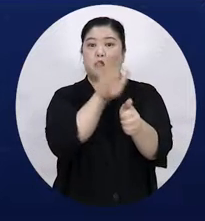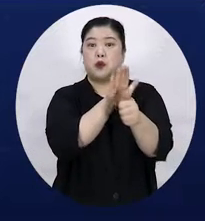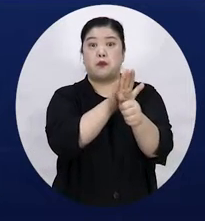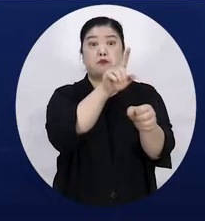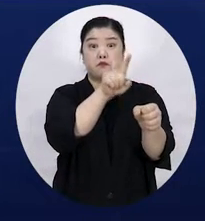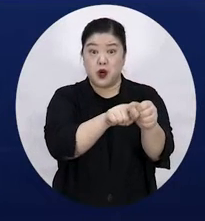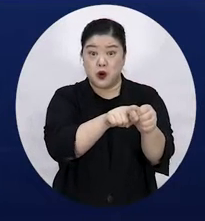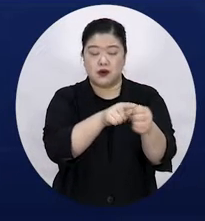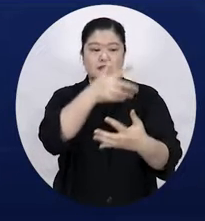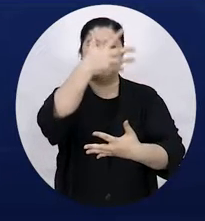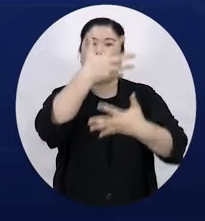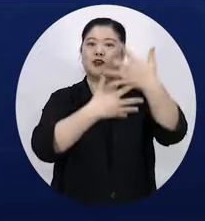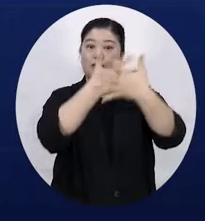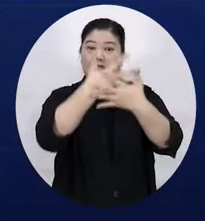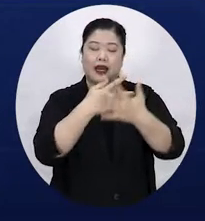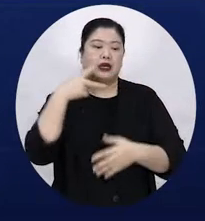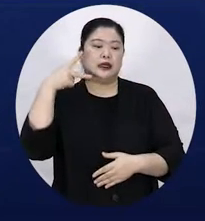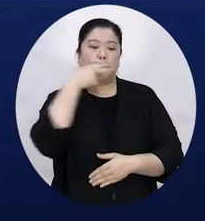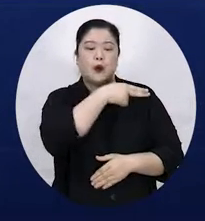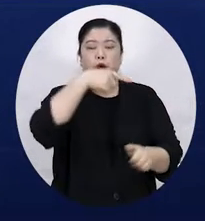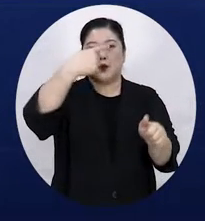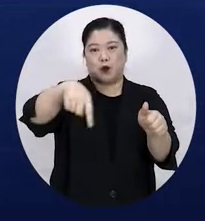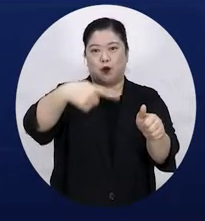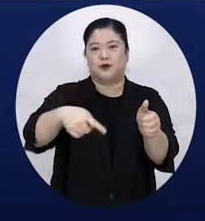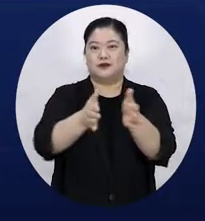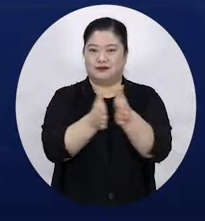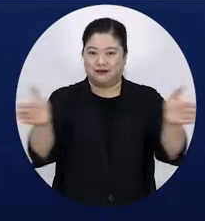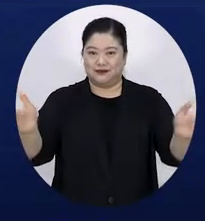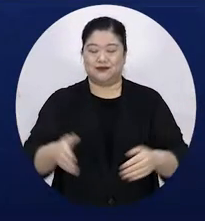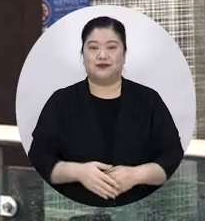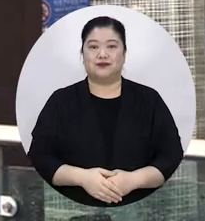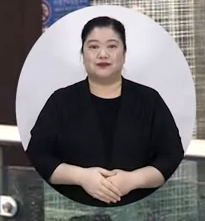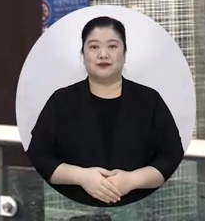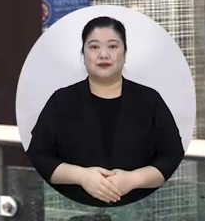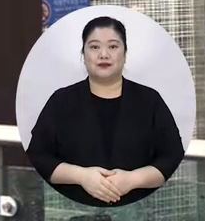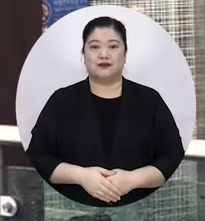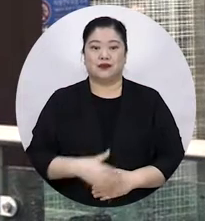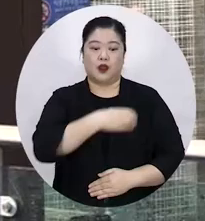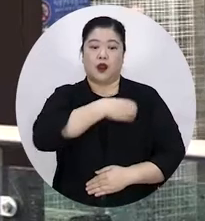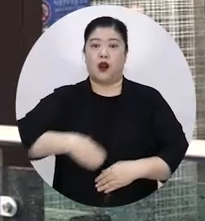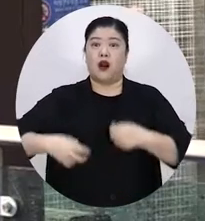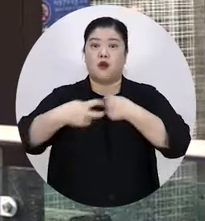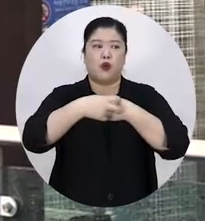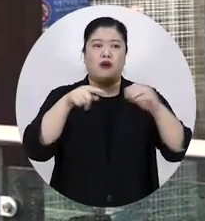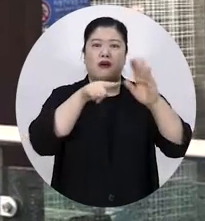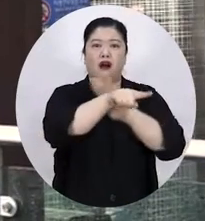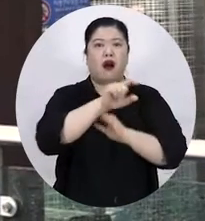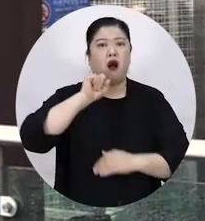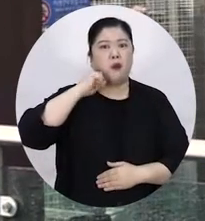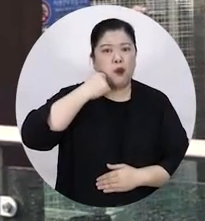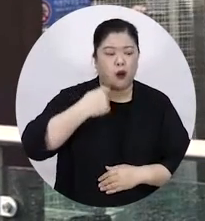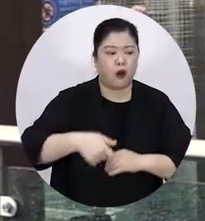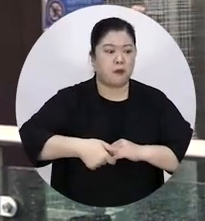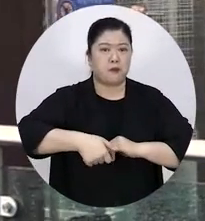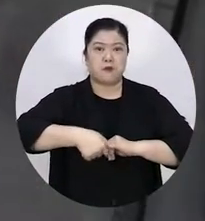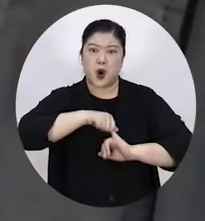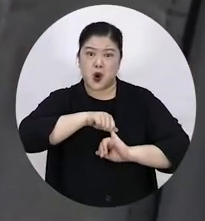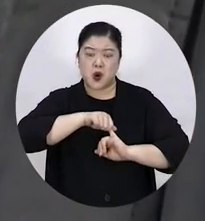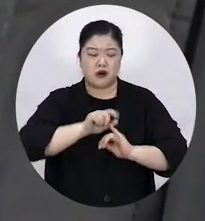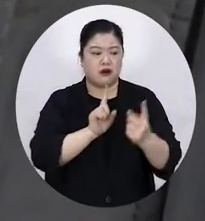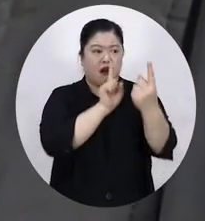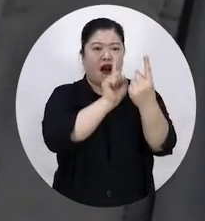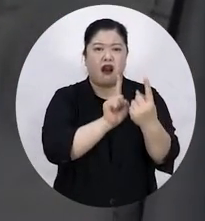돕기 위해 비대면 금연 클리닉을 운영합니다. 구는 보건소를 직접 방문하기 어려운